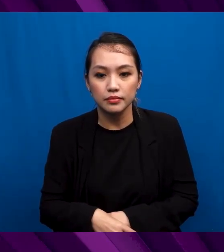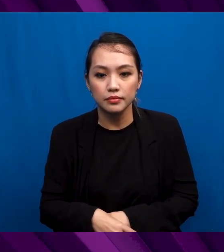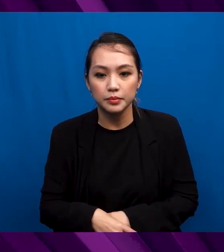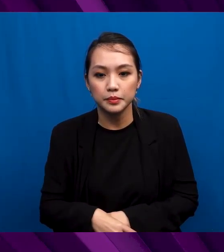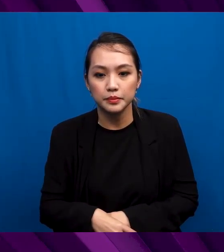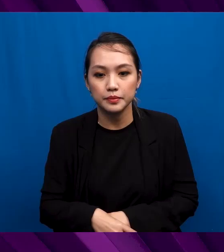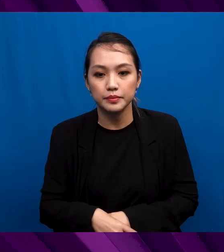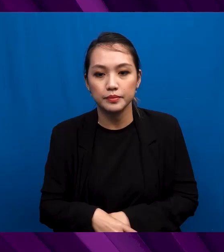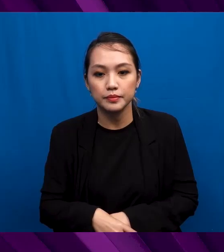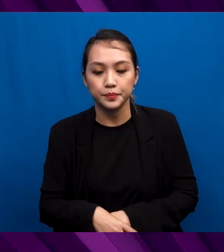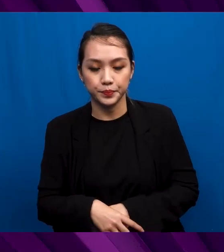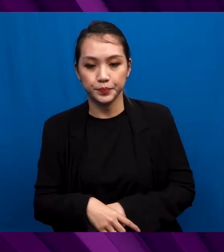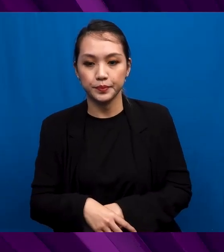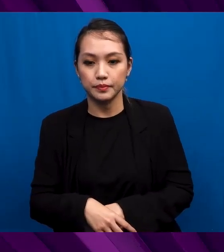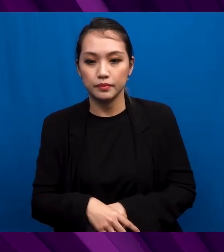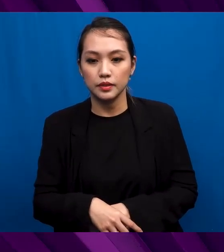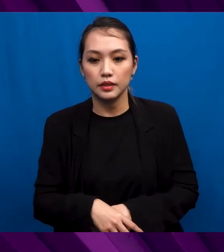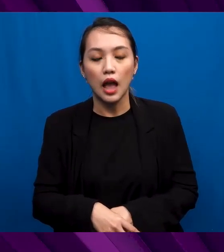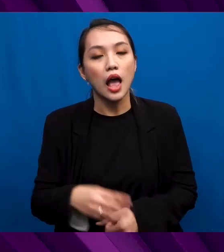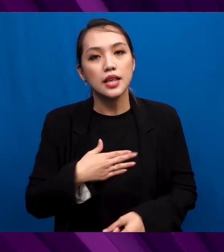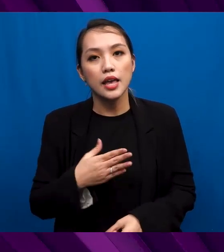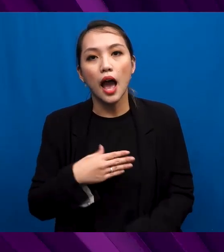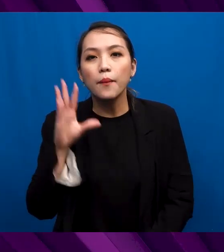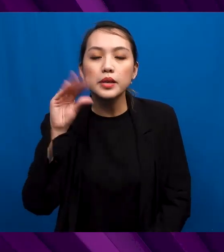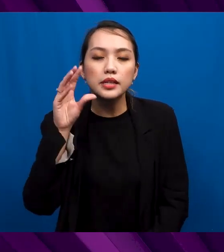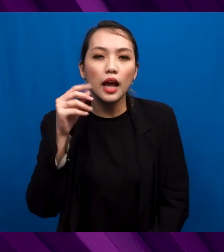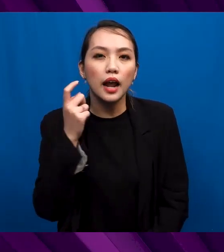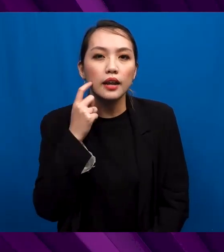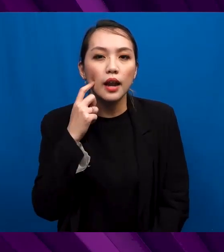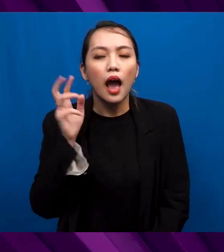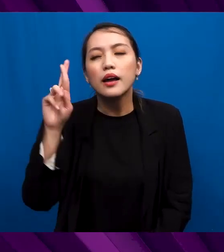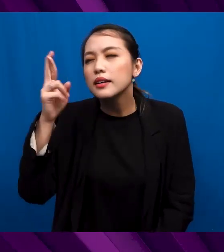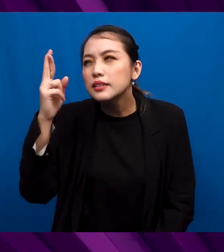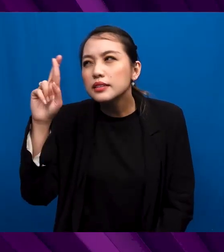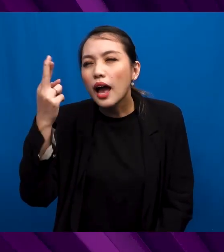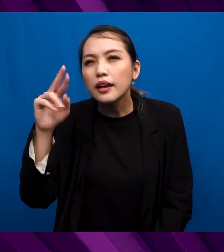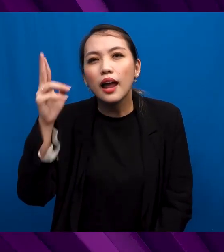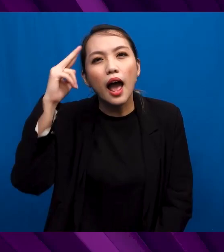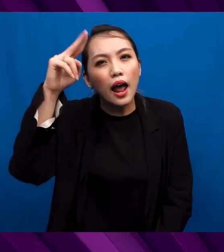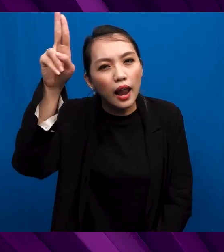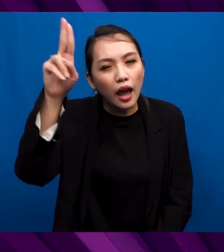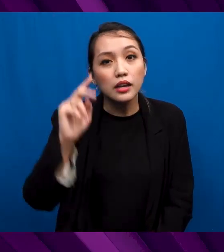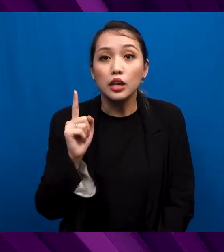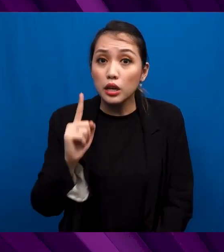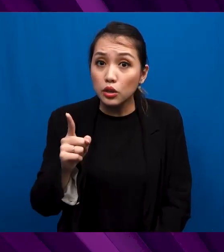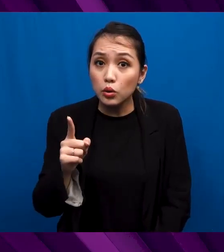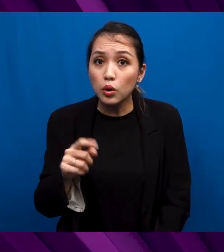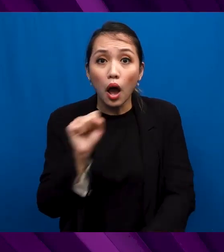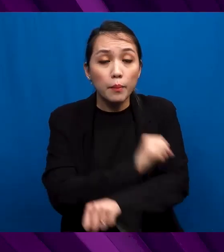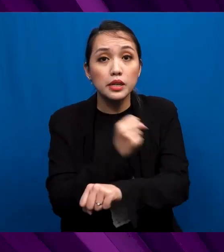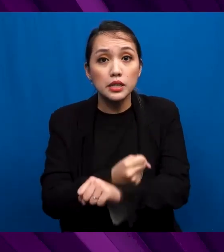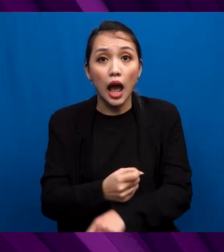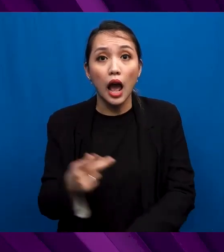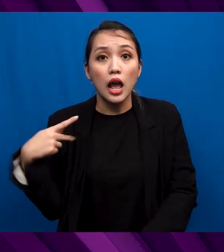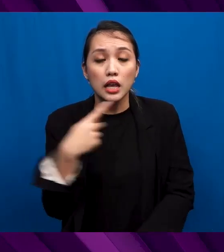bicara soal keselamatan, saya nggak mau ke sana. Saya bicara tentang rancangan Allah. Itu bisa kita tolak